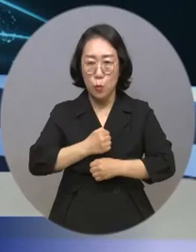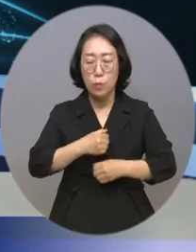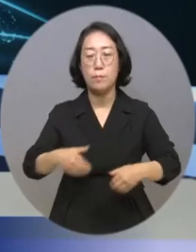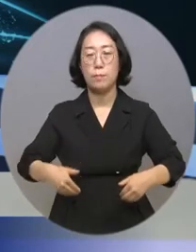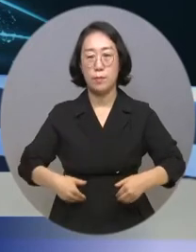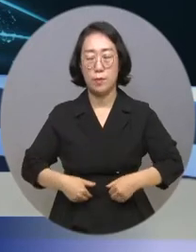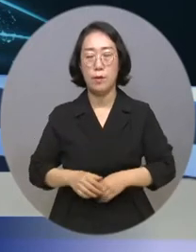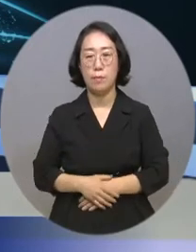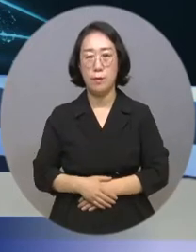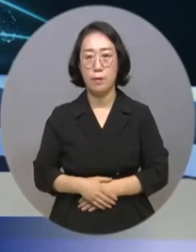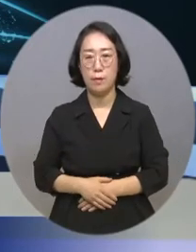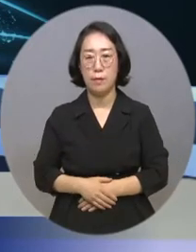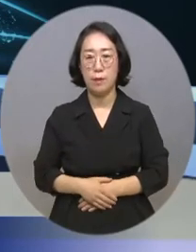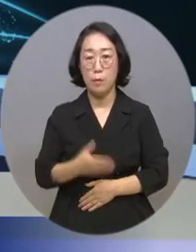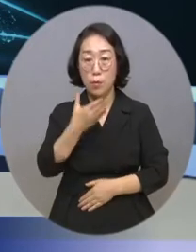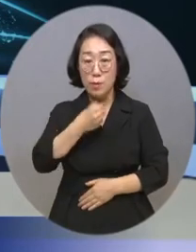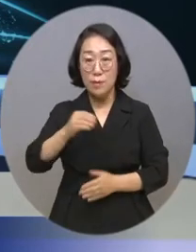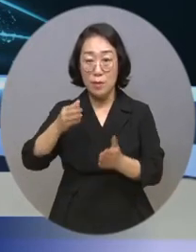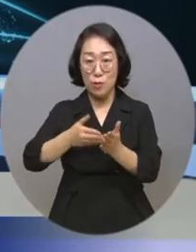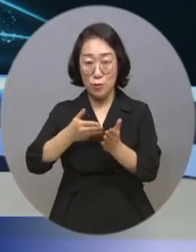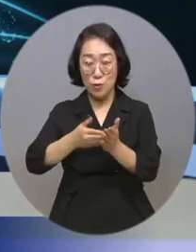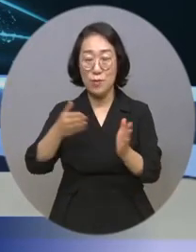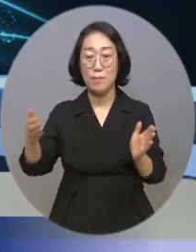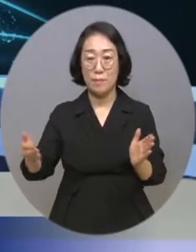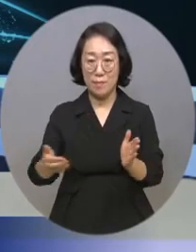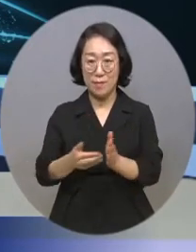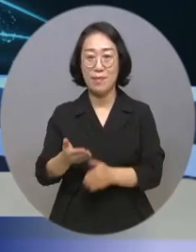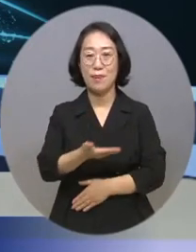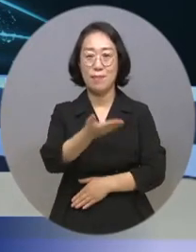필요하겠습니다. 이상 복지TV 뉴스를 마칩니다.